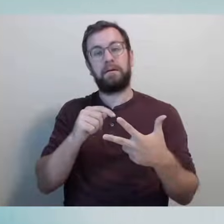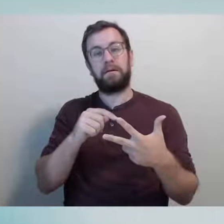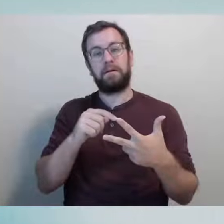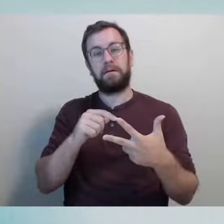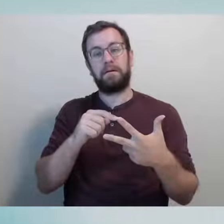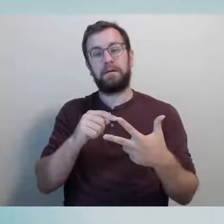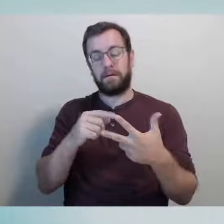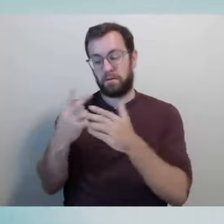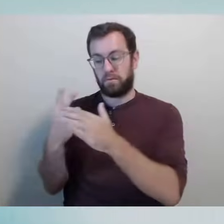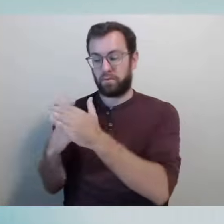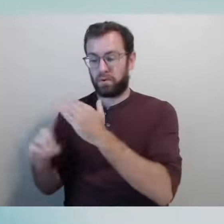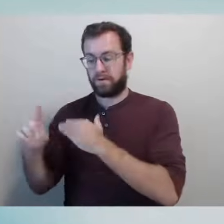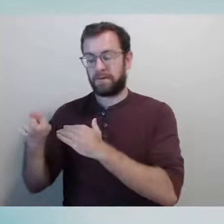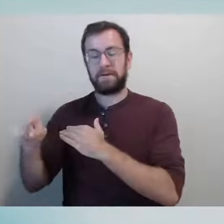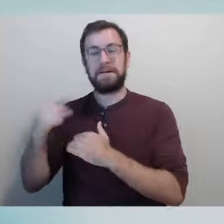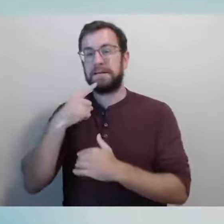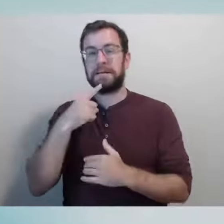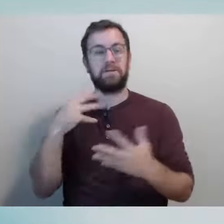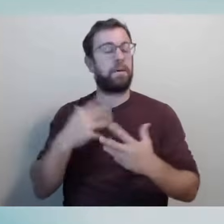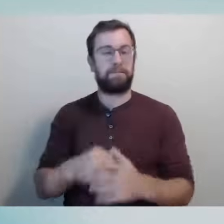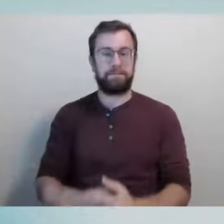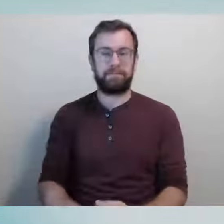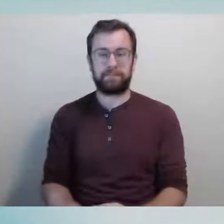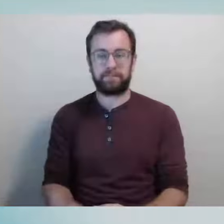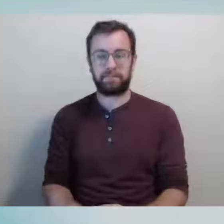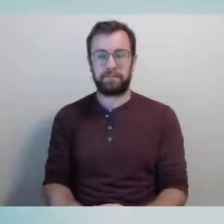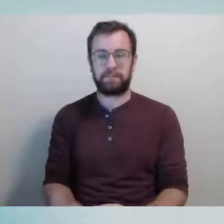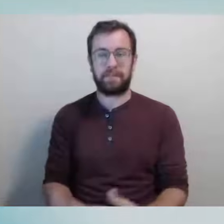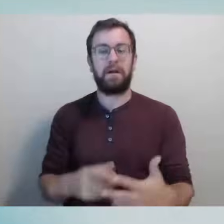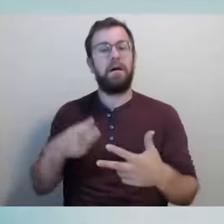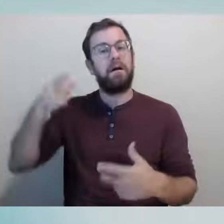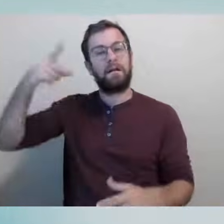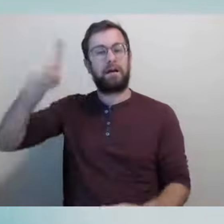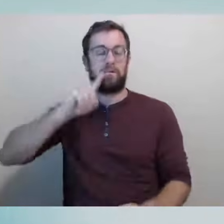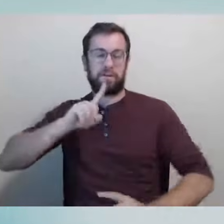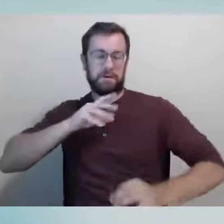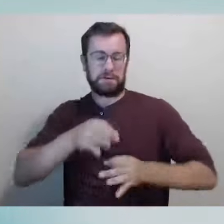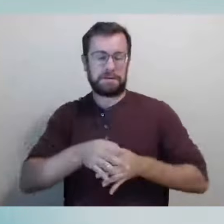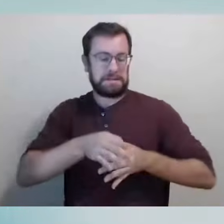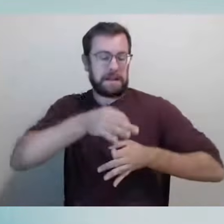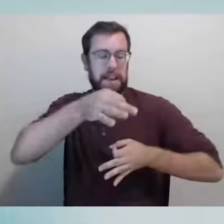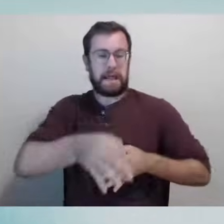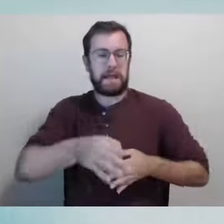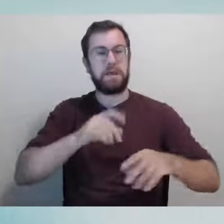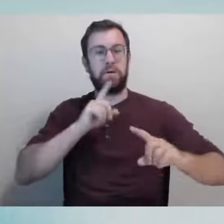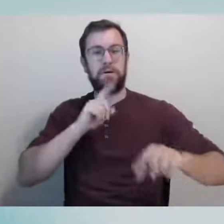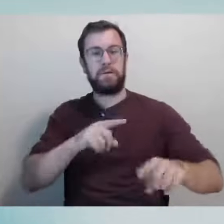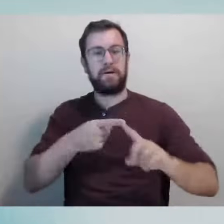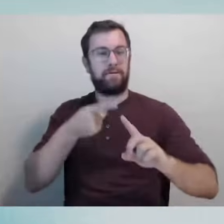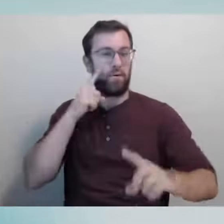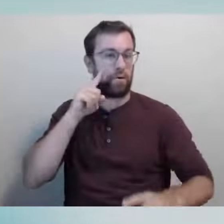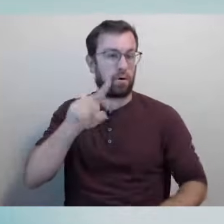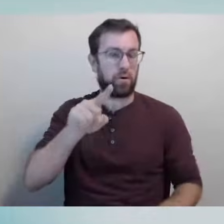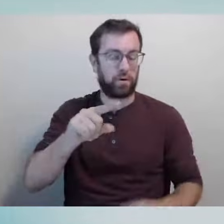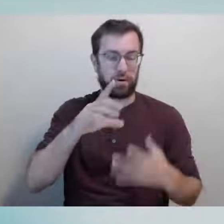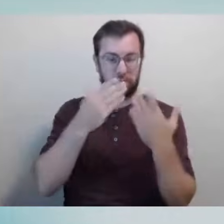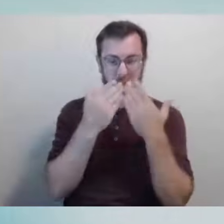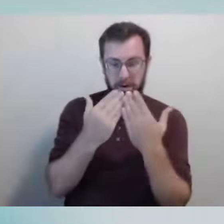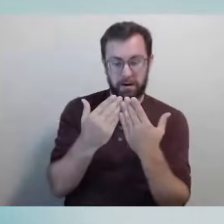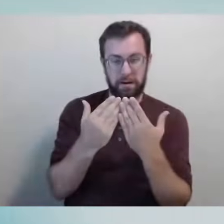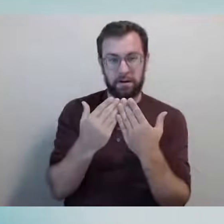Prophet ﷺ says that Allah will delay the response of your dua and